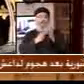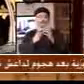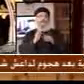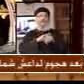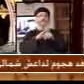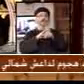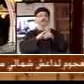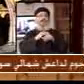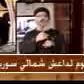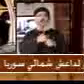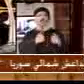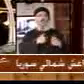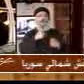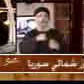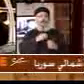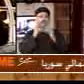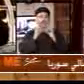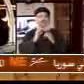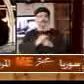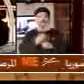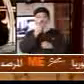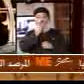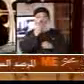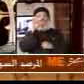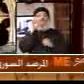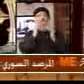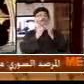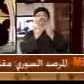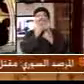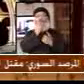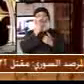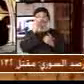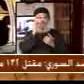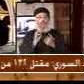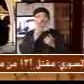إحساس الشفقة والضرورة الملحة للطعام.